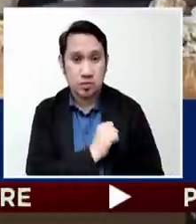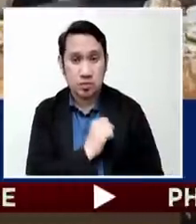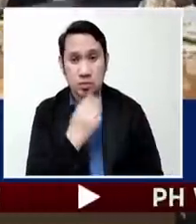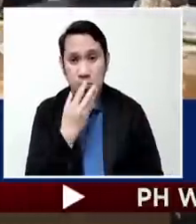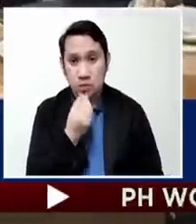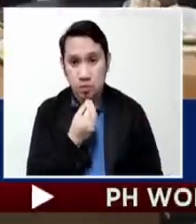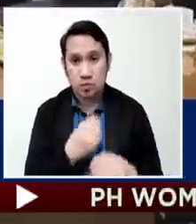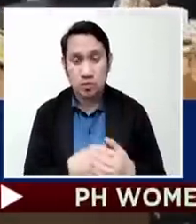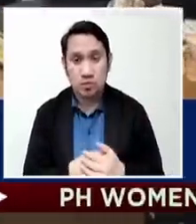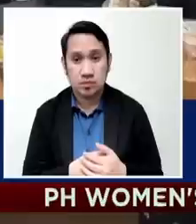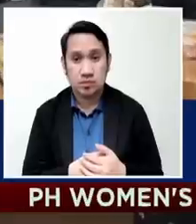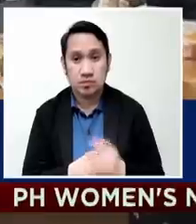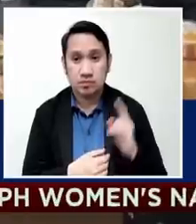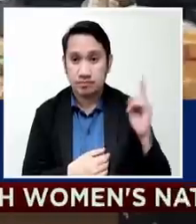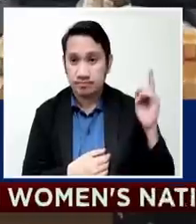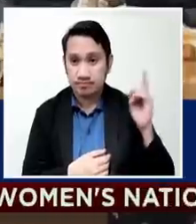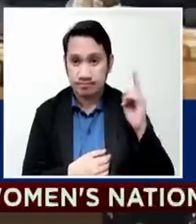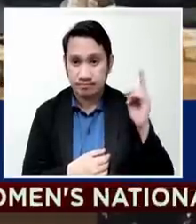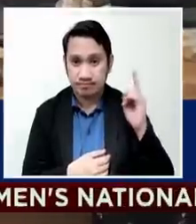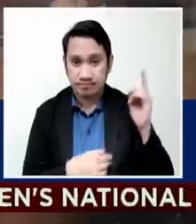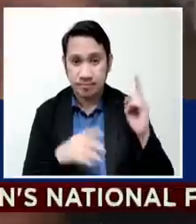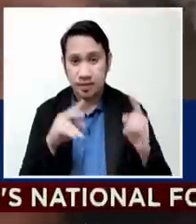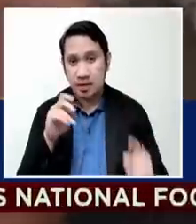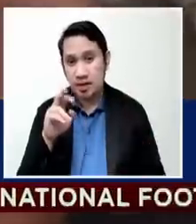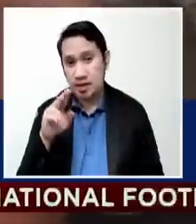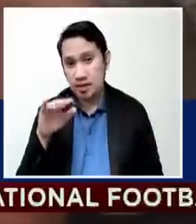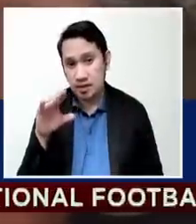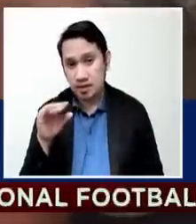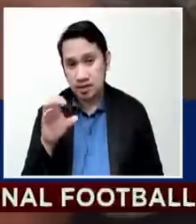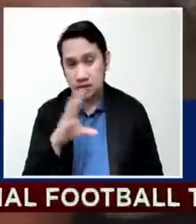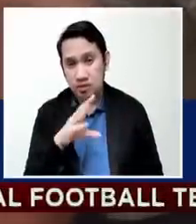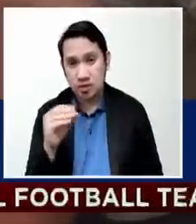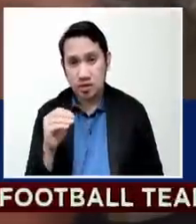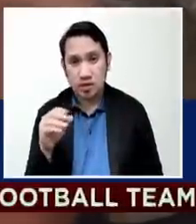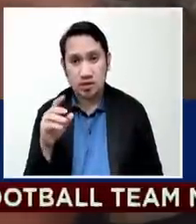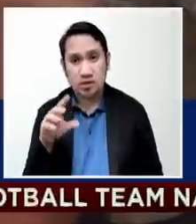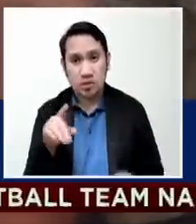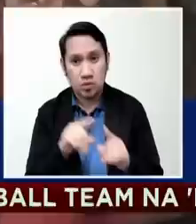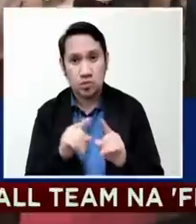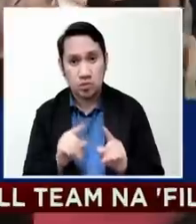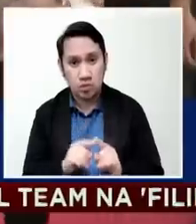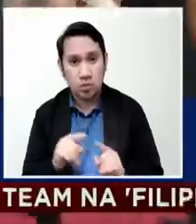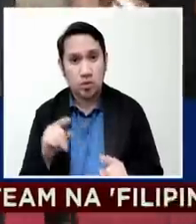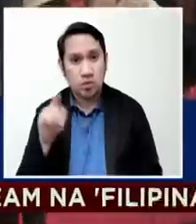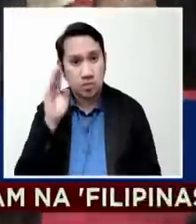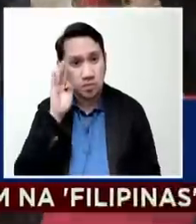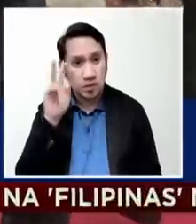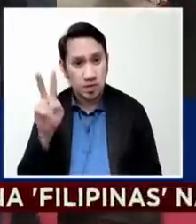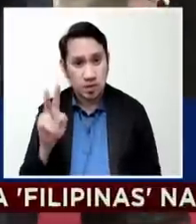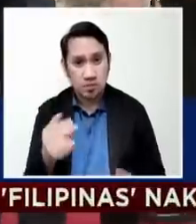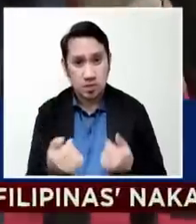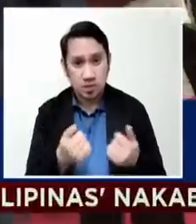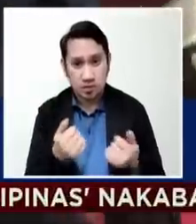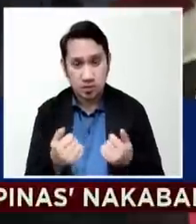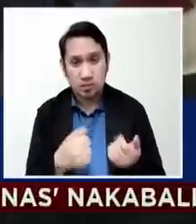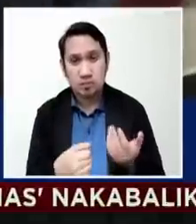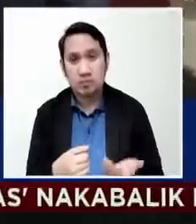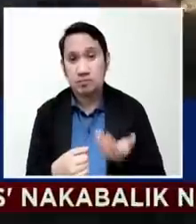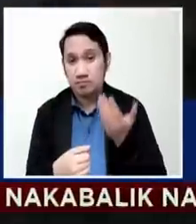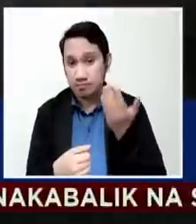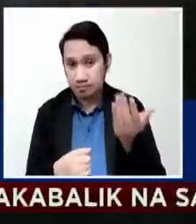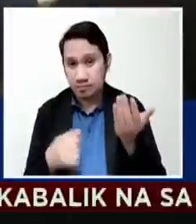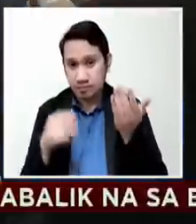Affairs Secretary Enrique Manalo at security officials ng Marcos Jr. Administration. Plano ni Zubiri na iparating sa Pangulo